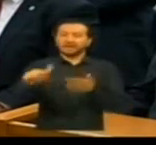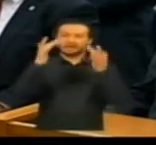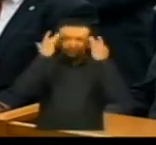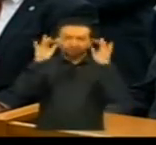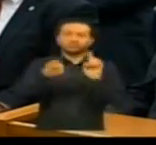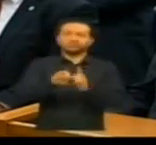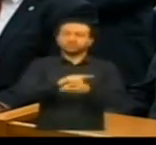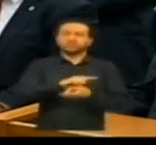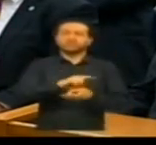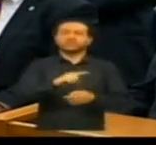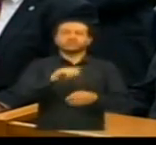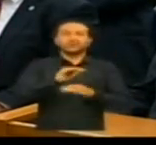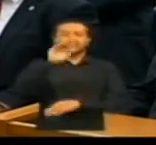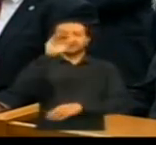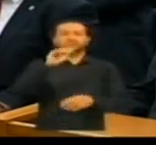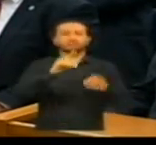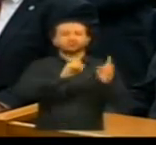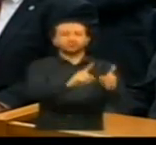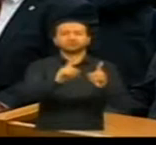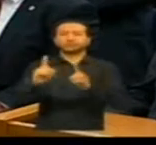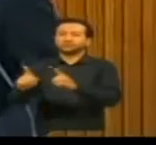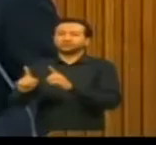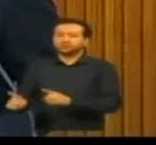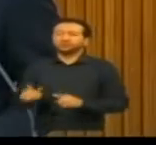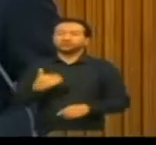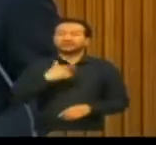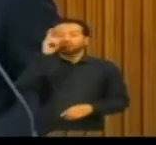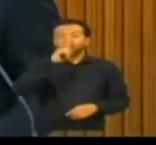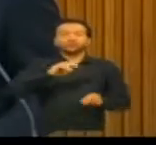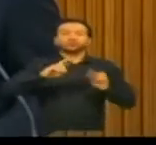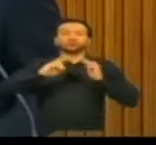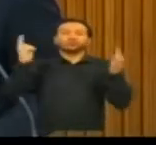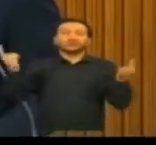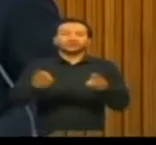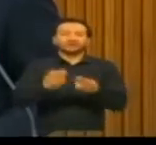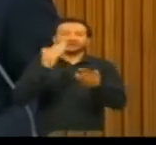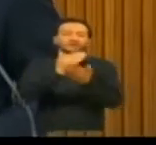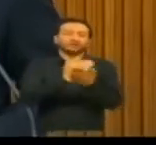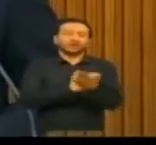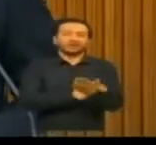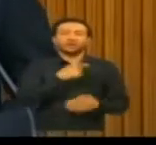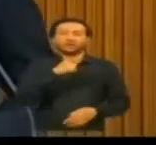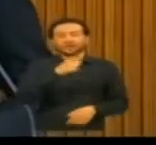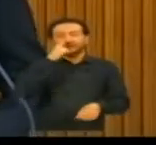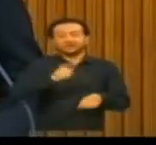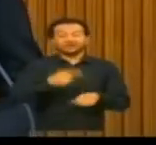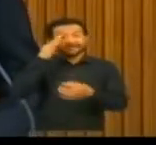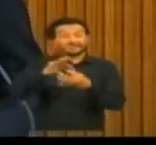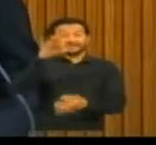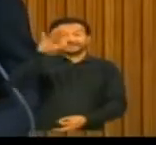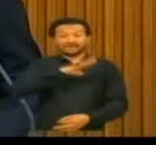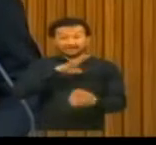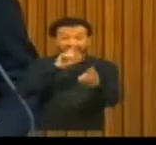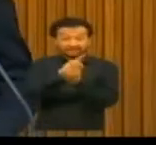saygılıyız, her yaşam tarzına saygılıyız. Çünkü biz evrensel değerleri benimsiyoruz. Eğer insan varsa